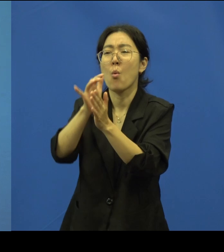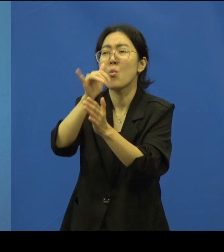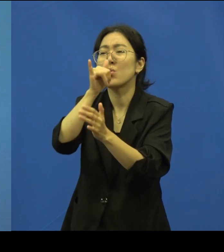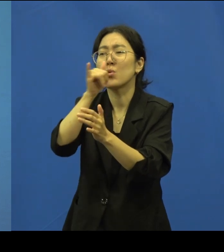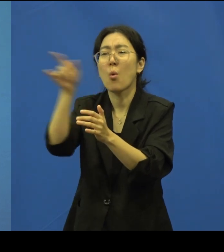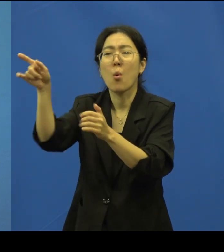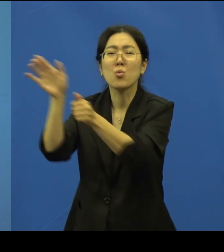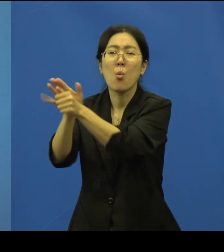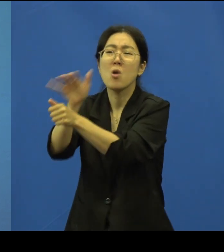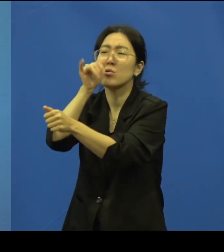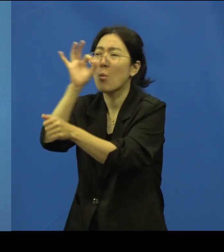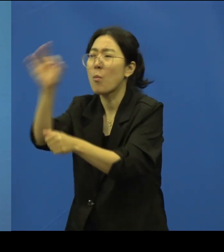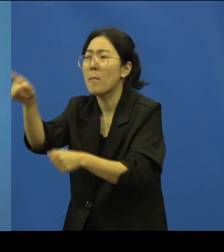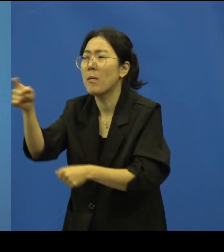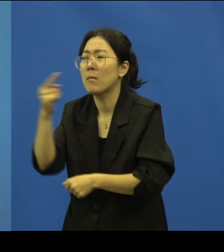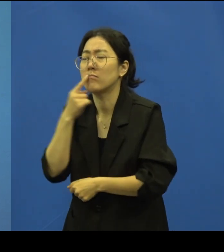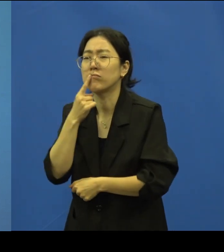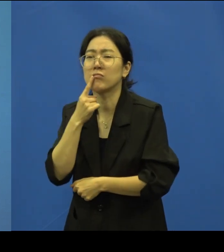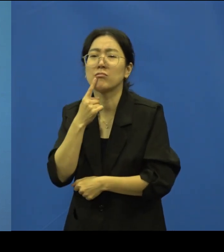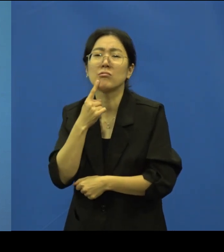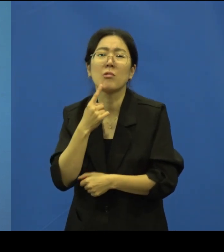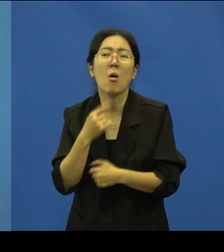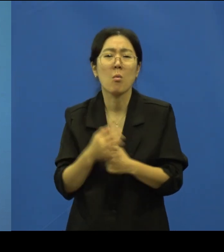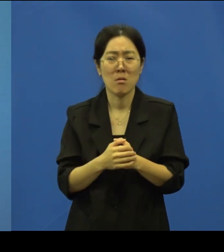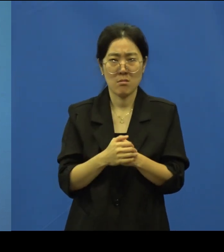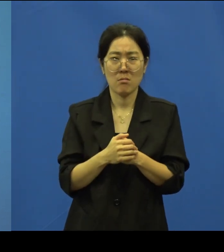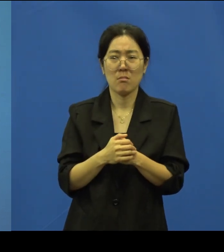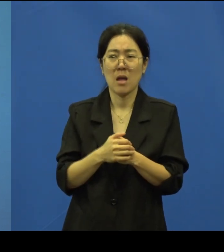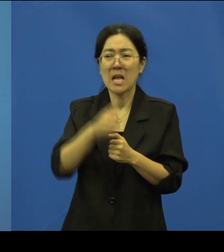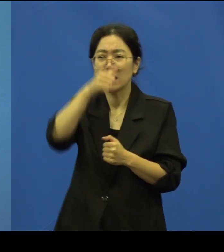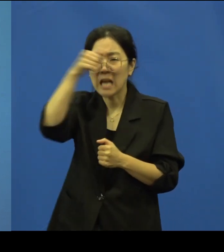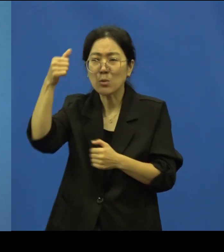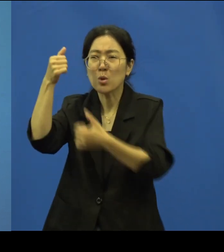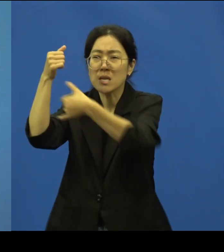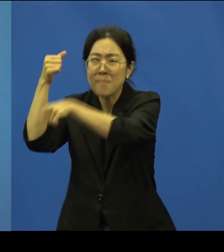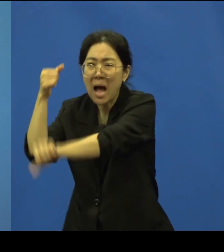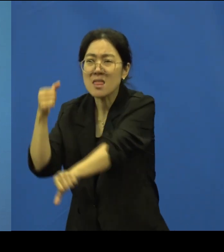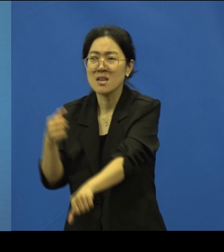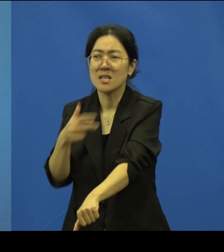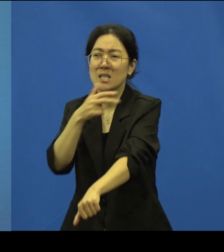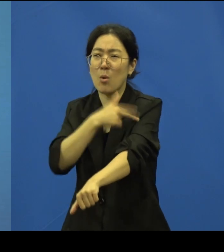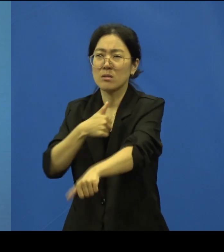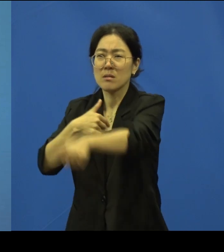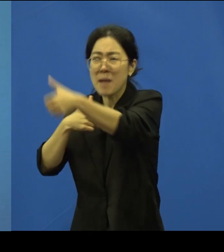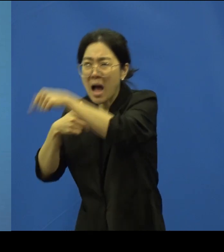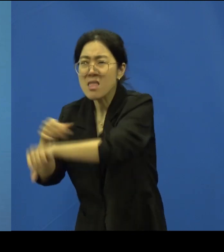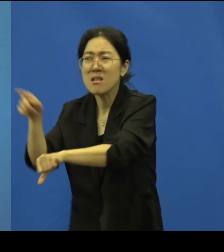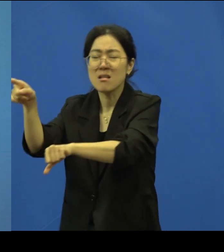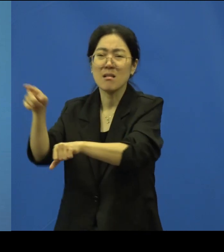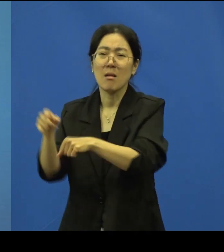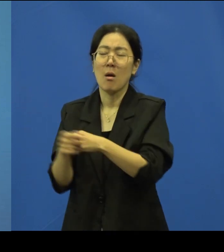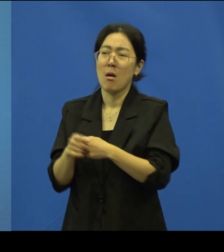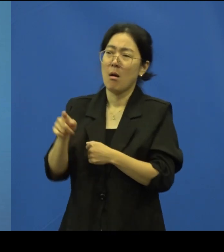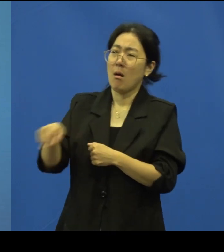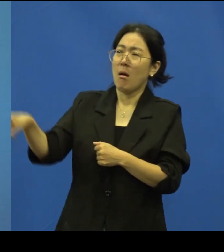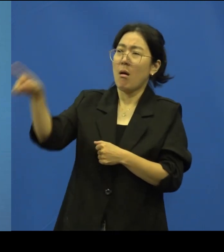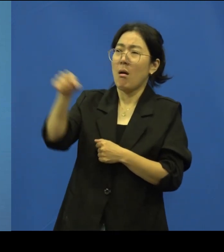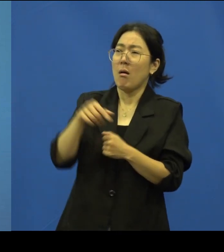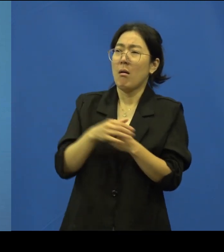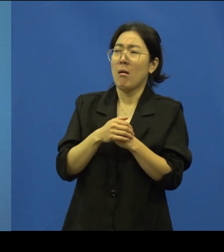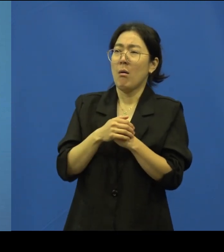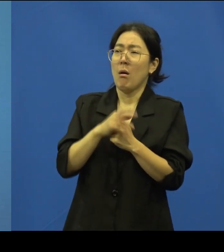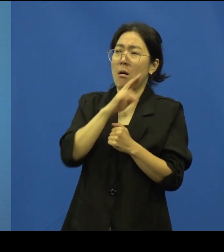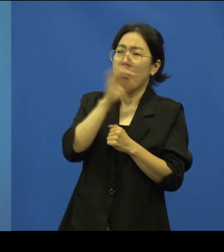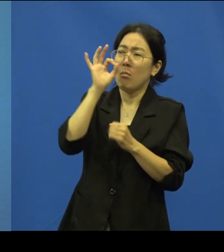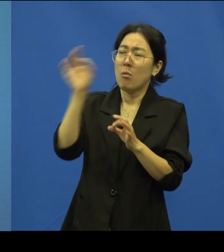또는 권사님, 장로님 자녀들 말이에요. 제가 볼 때 그들은 참 모든 게 평탄한